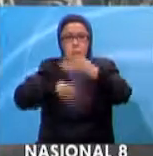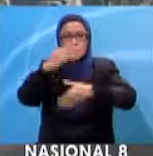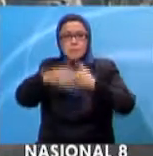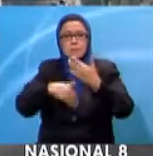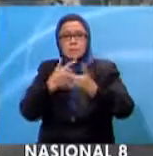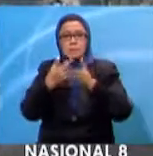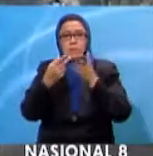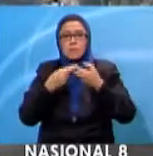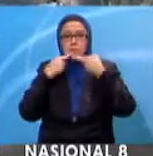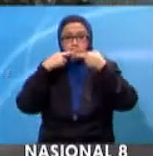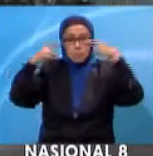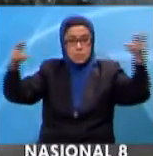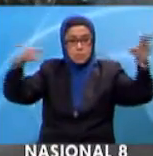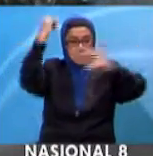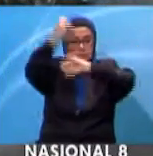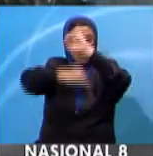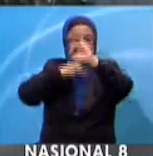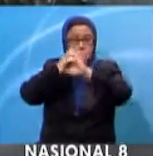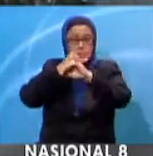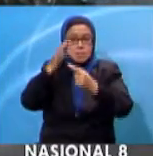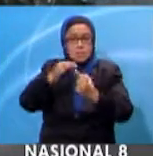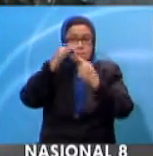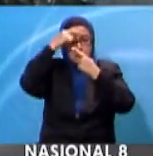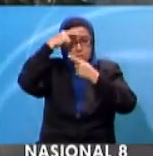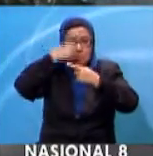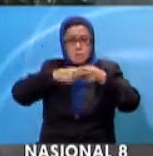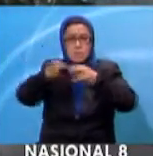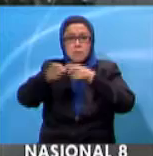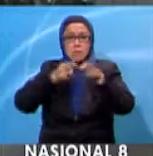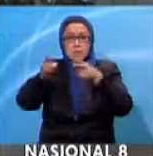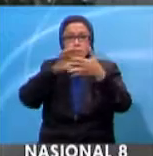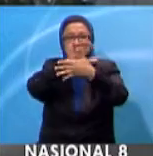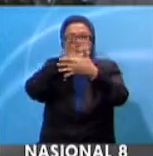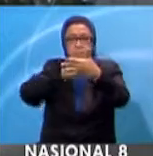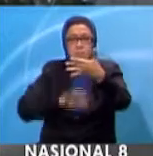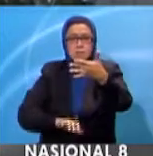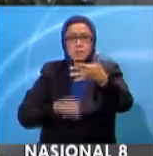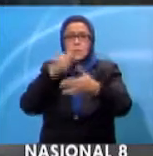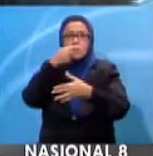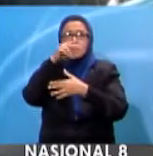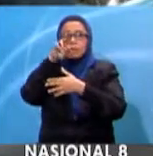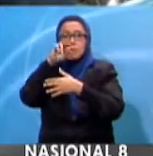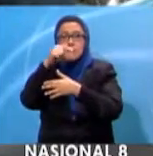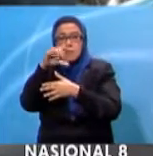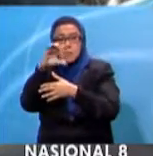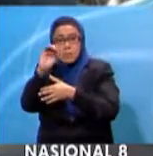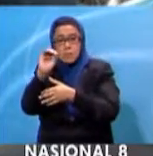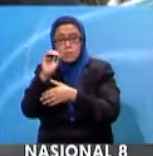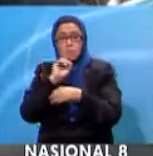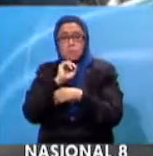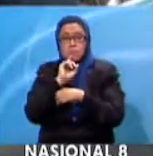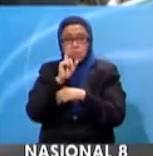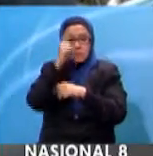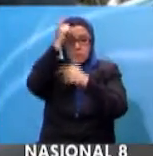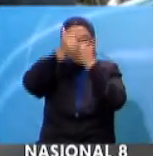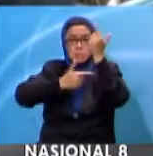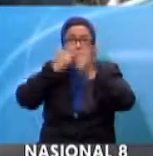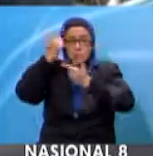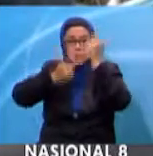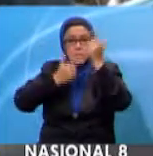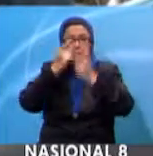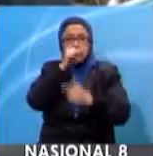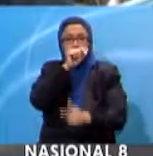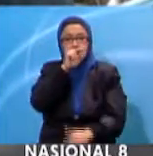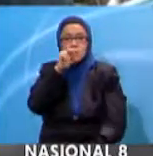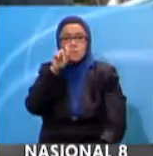resolusi antarabangsa, terutamanya usaha-usaha dalam rangka kerja Hyogo. Meskipun lawatan Tan Sri Muhyiddin ke negara ini